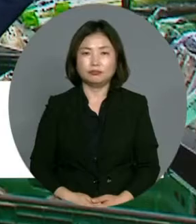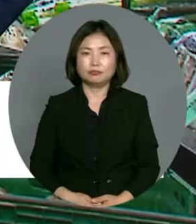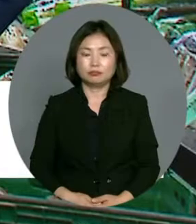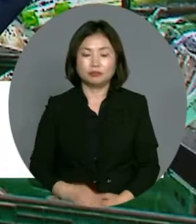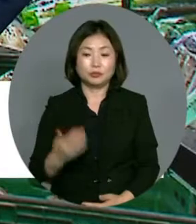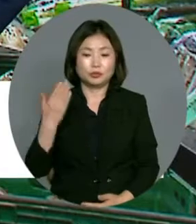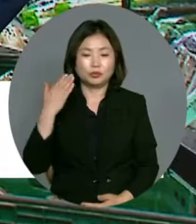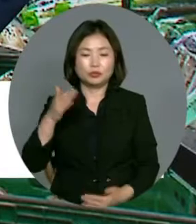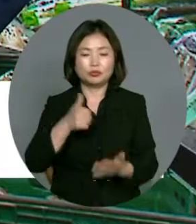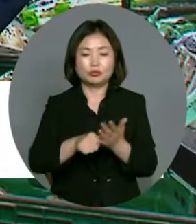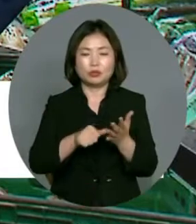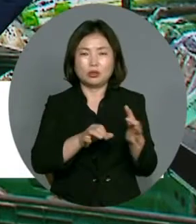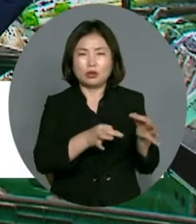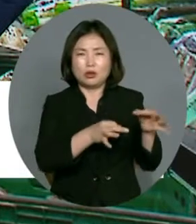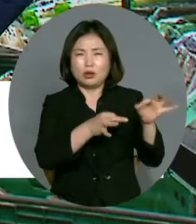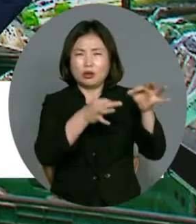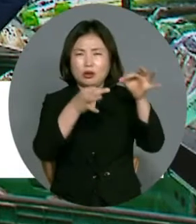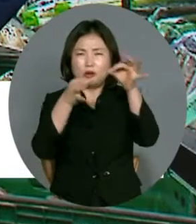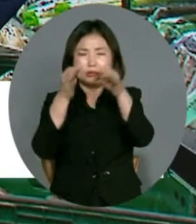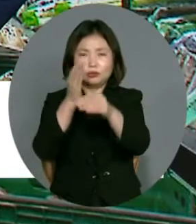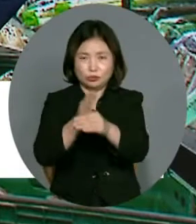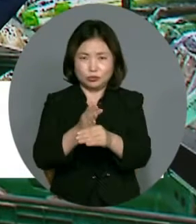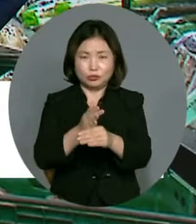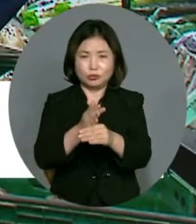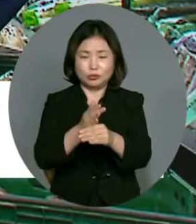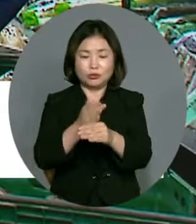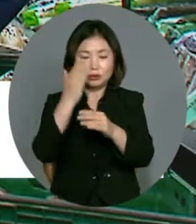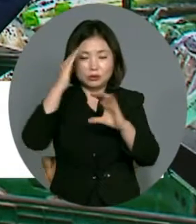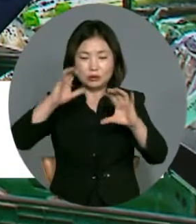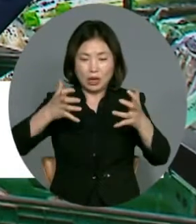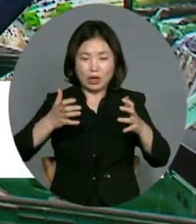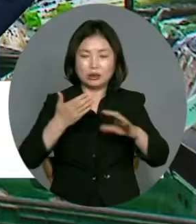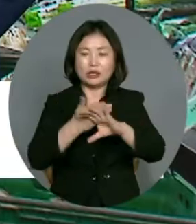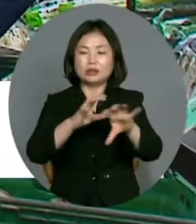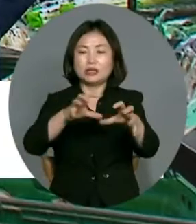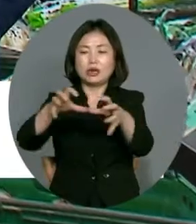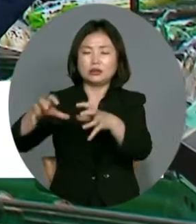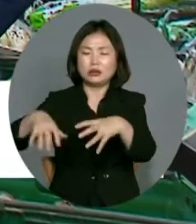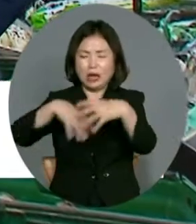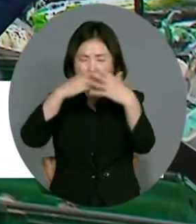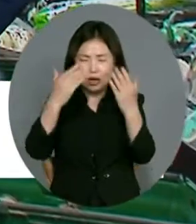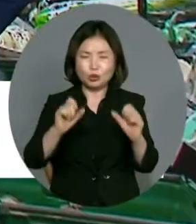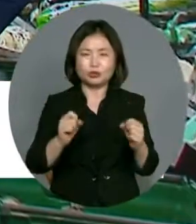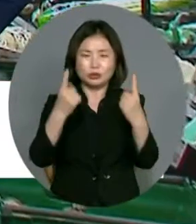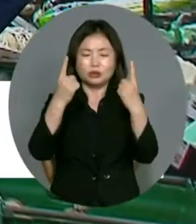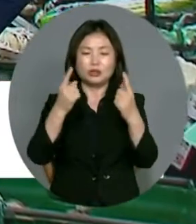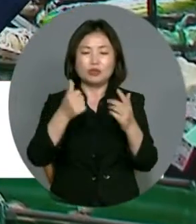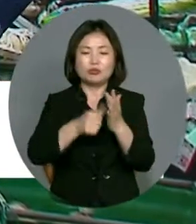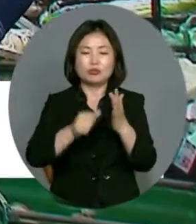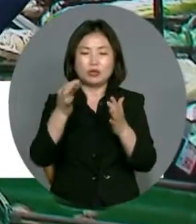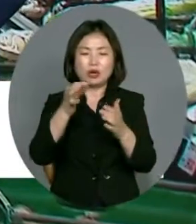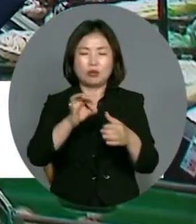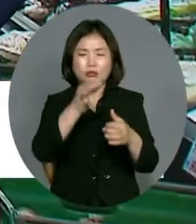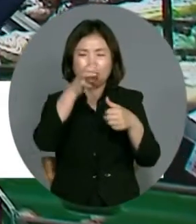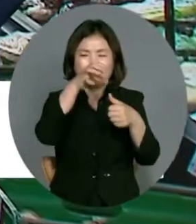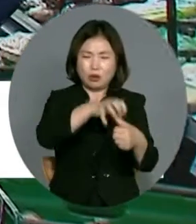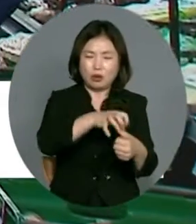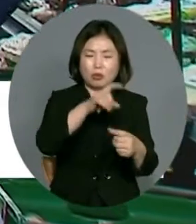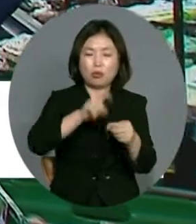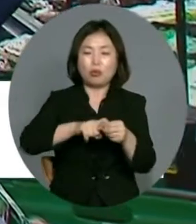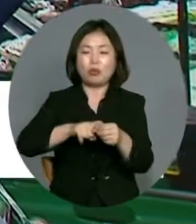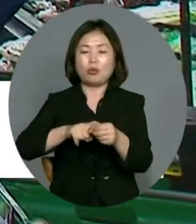네, 요즘 물가 끝도 없이 오르고 있습니다. 우리나라를 비롯한 세계 모든 나라가 물가를 잡기 위해서 금리를 올리고